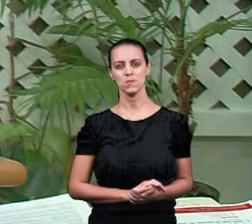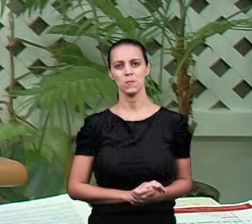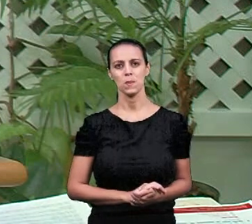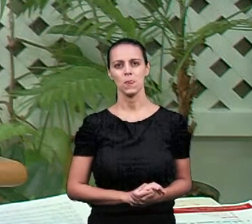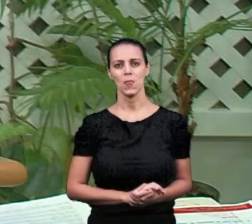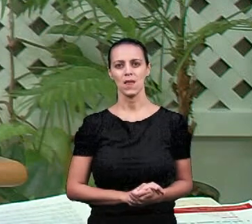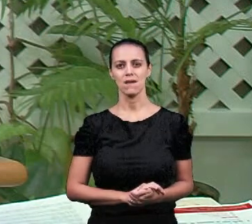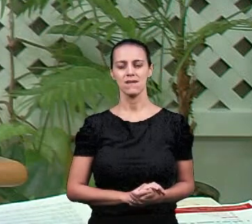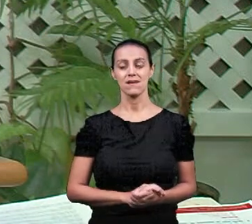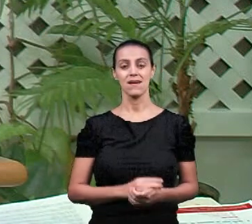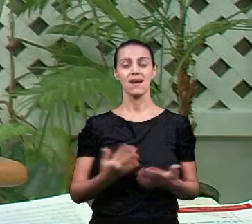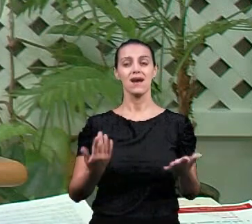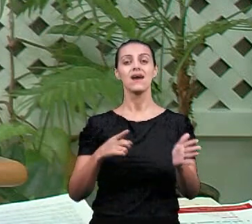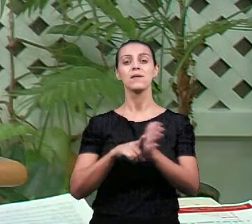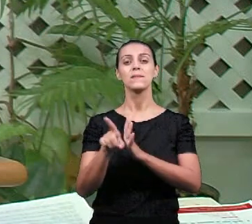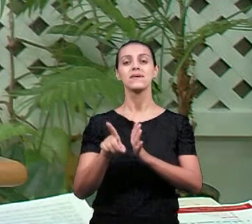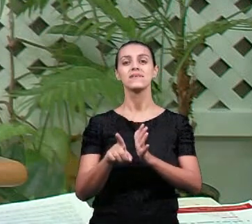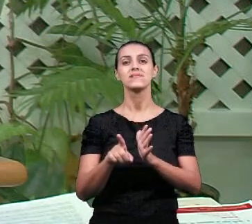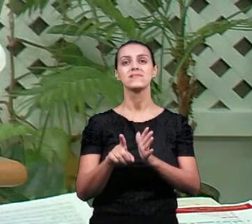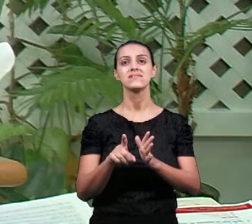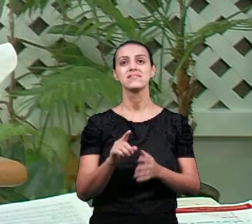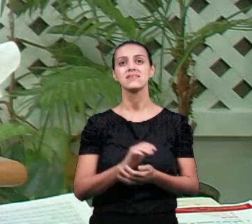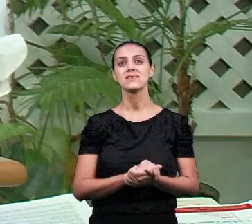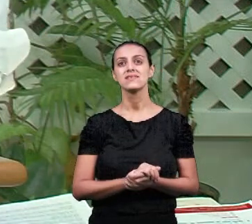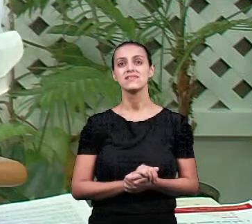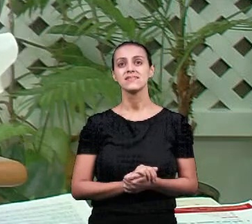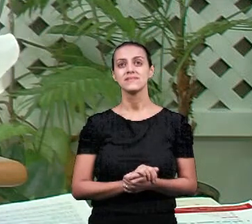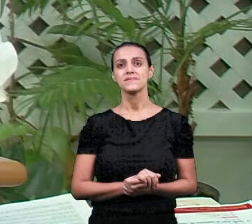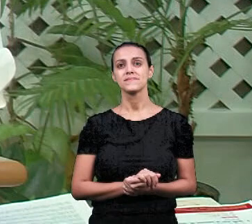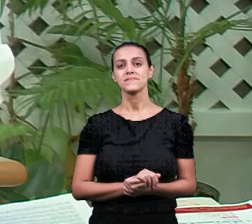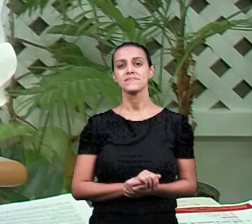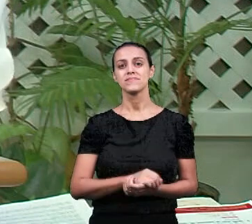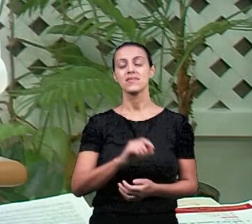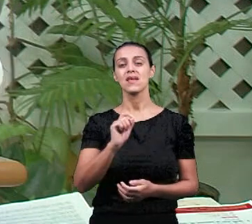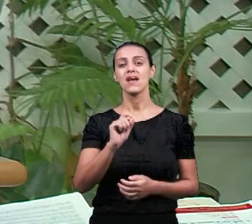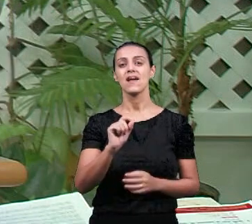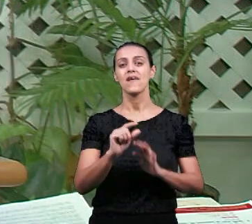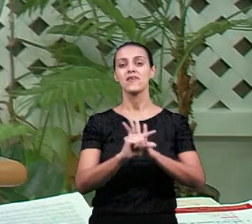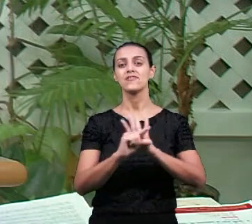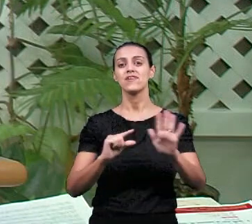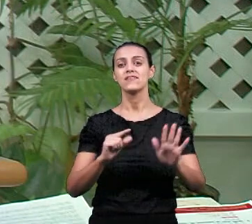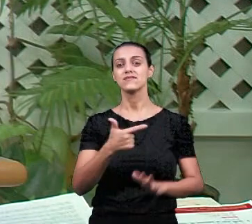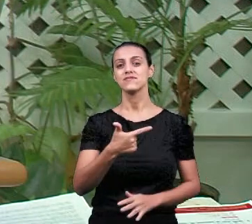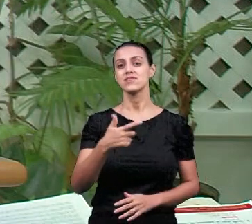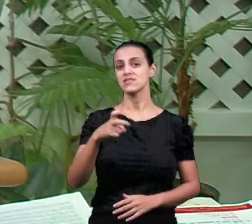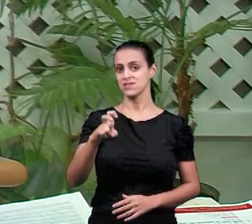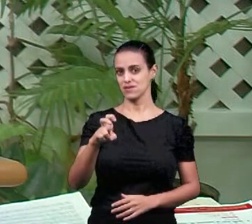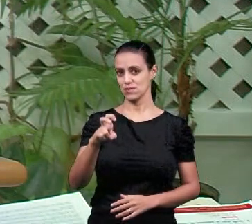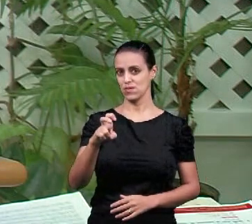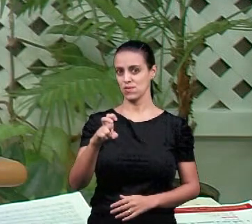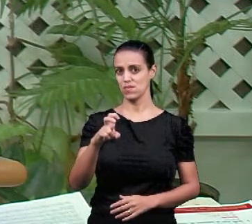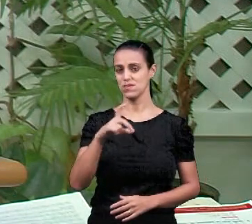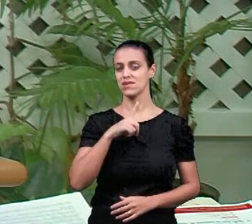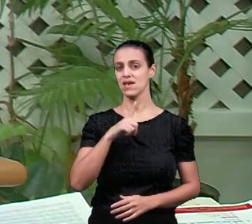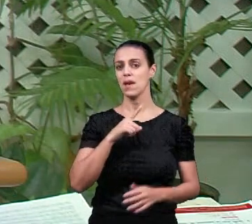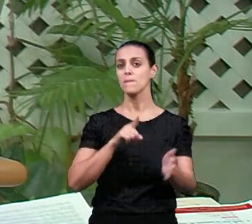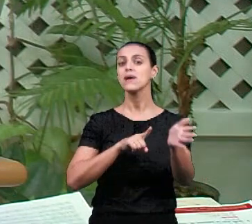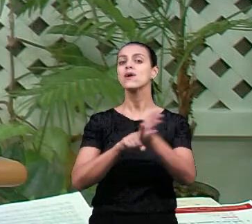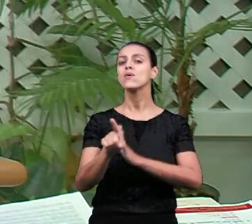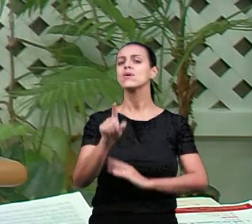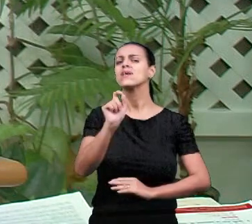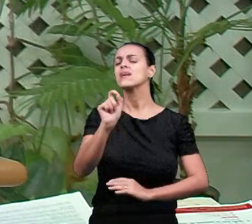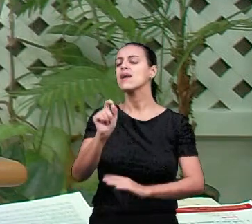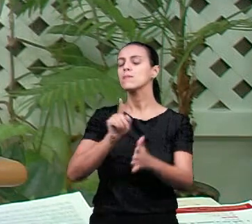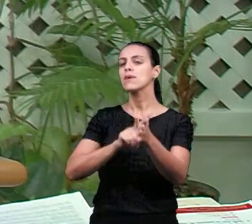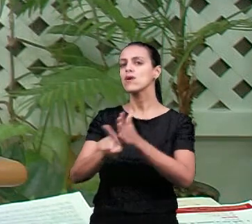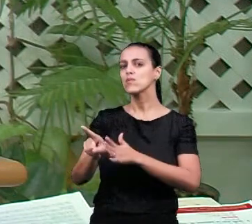des enfants, qui a posé la première question qui se trouve dans le verset 25. Quelle a été la question?